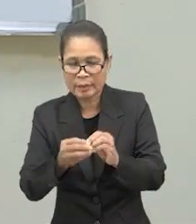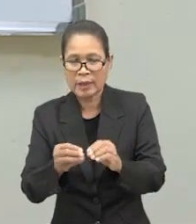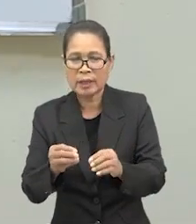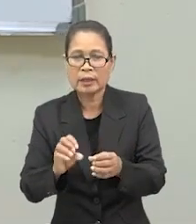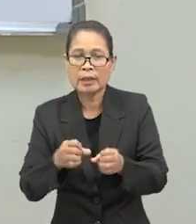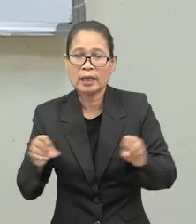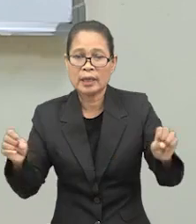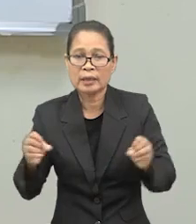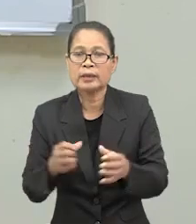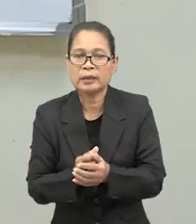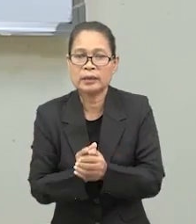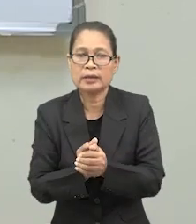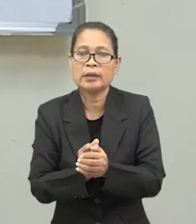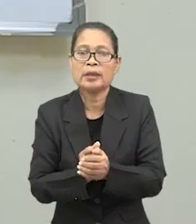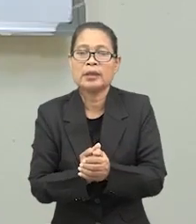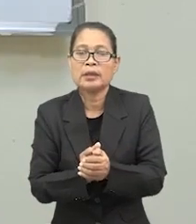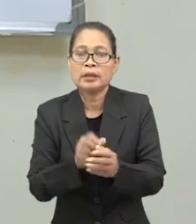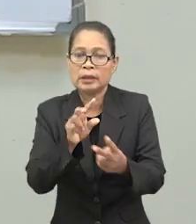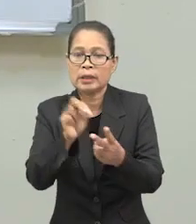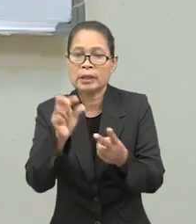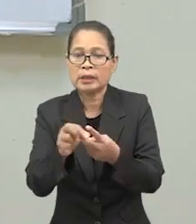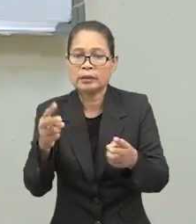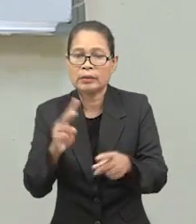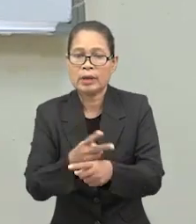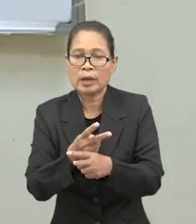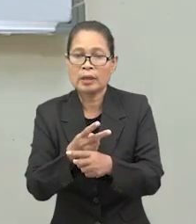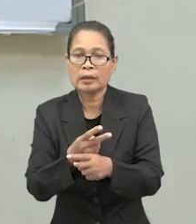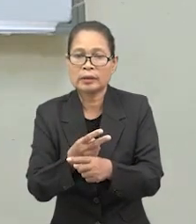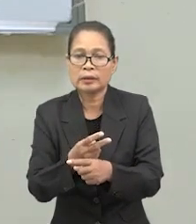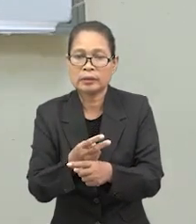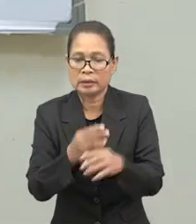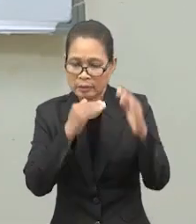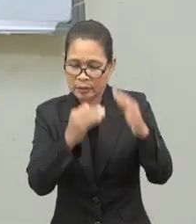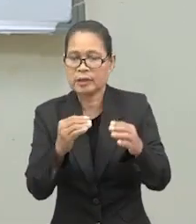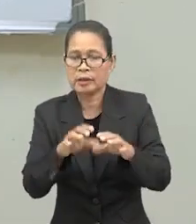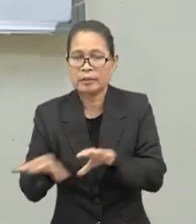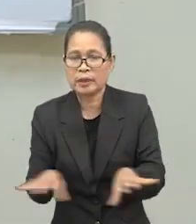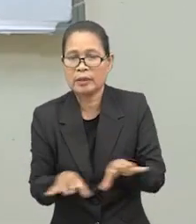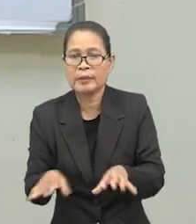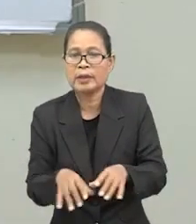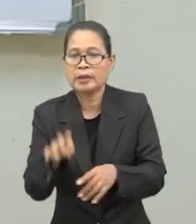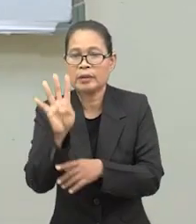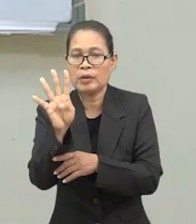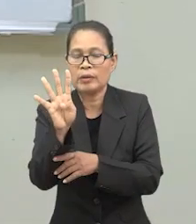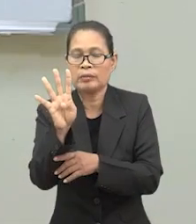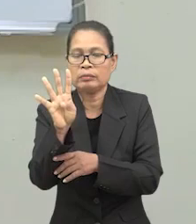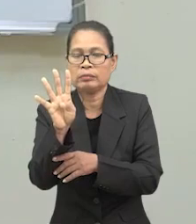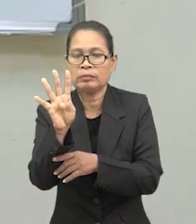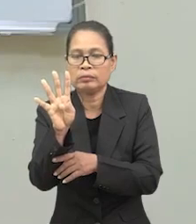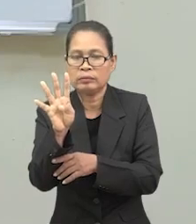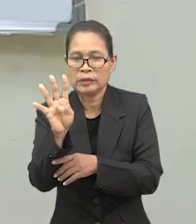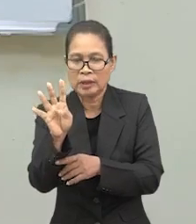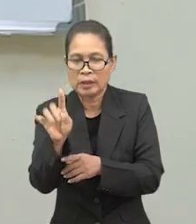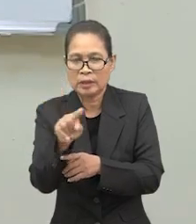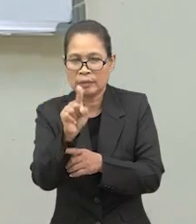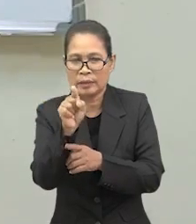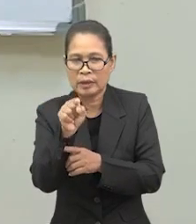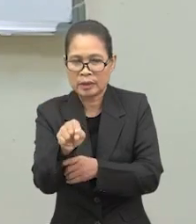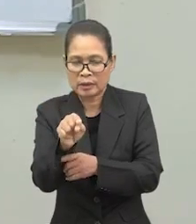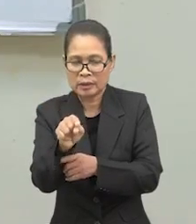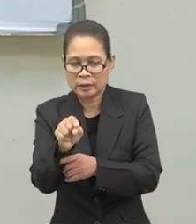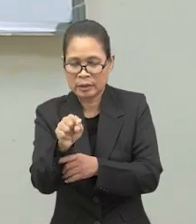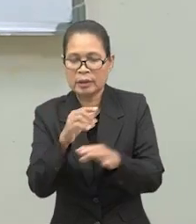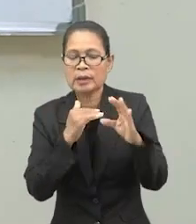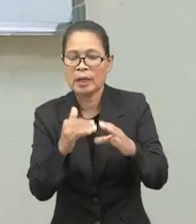nịt là bạc lế. Tì bấy chưa được tù ổn, cầm nọt sẽ càng một hiếp. Nâng tì bốn cứ dương, cầm